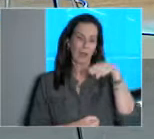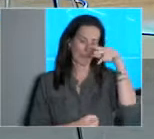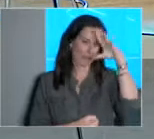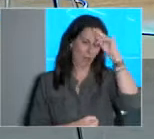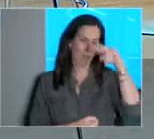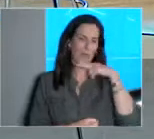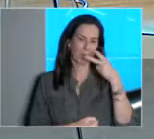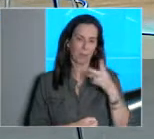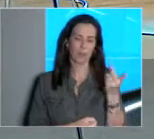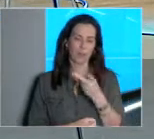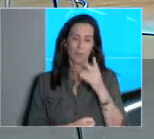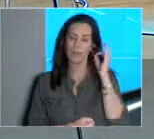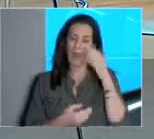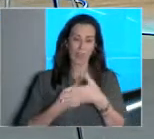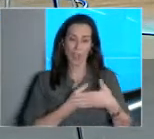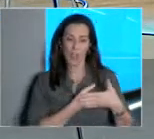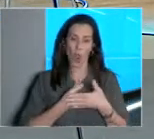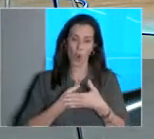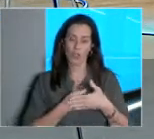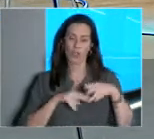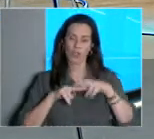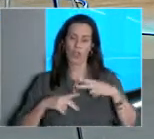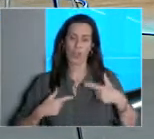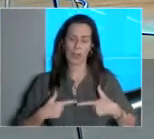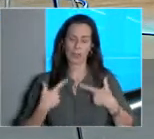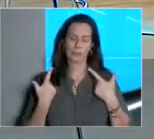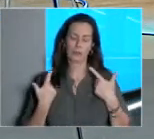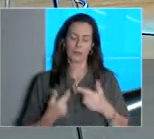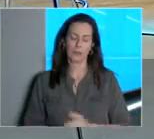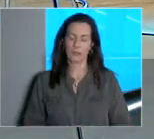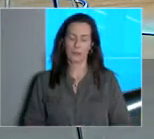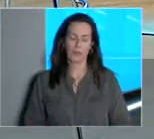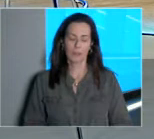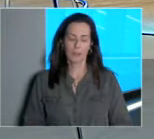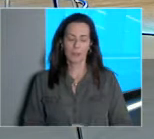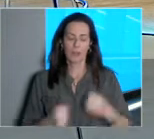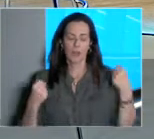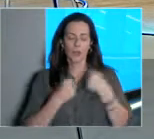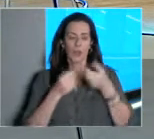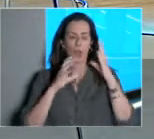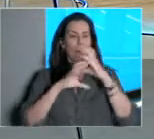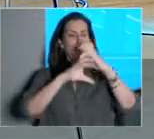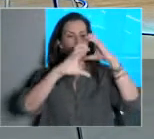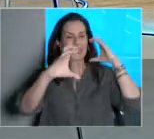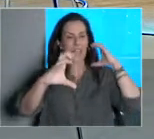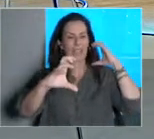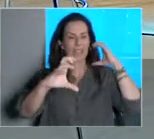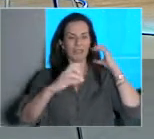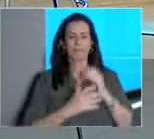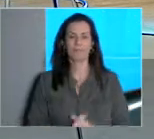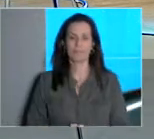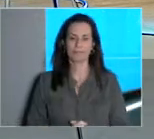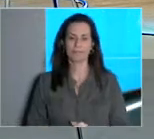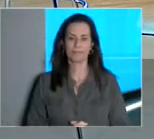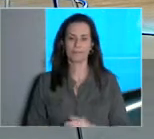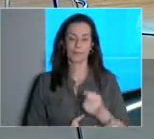איתי. רק הבת שהייתה ברכב שרדה, אותה תאונה עם מסעית שבעצם